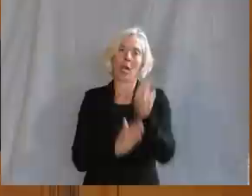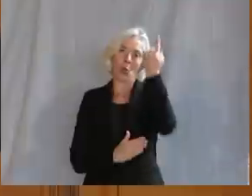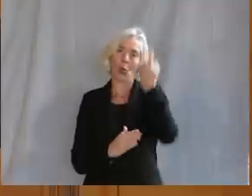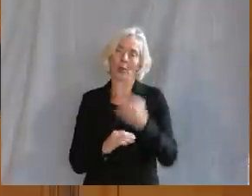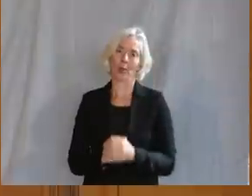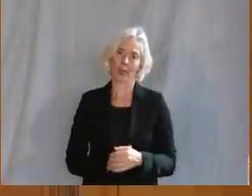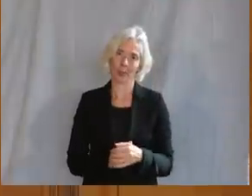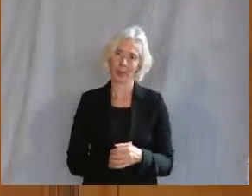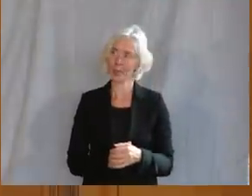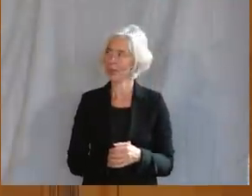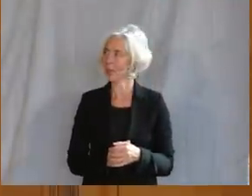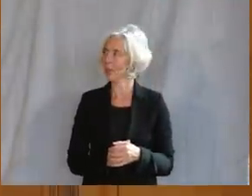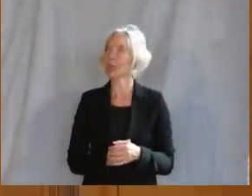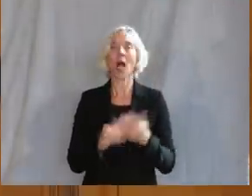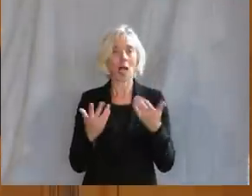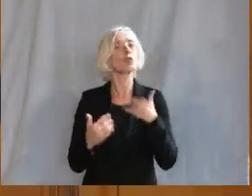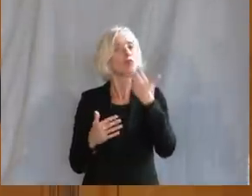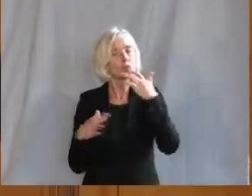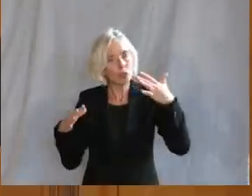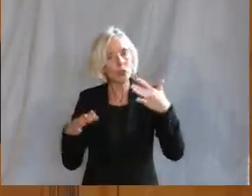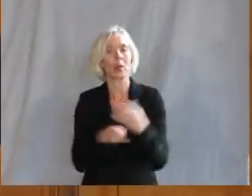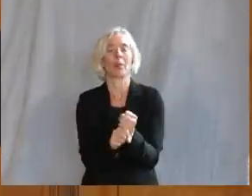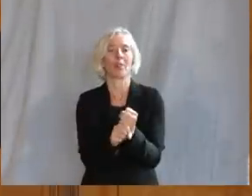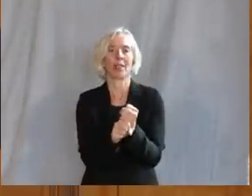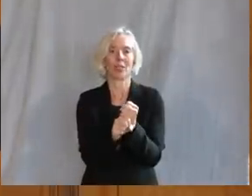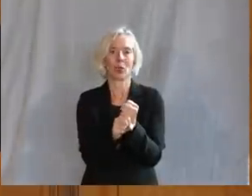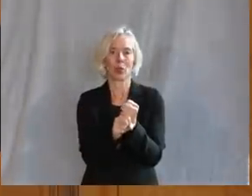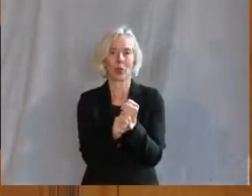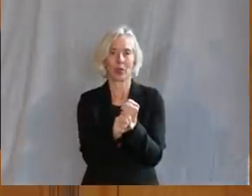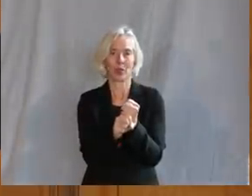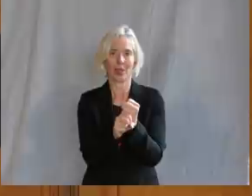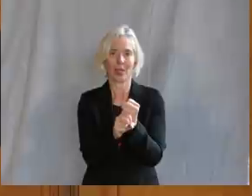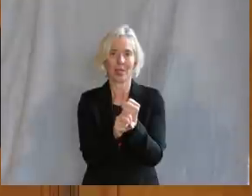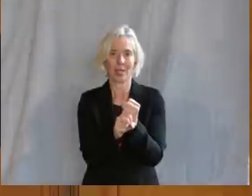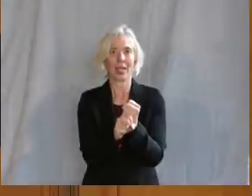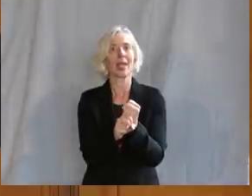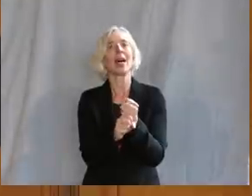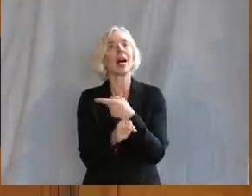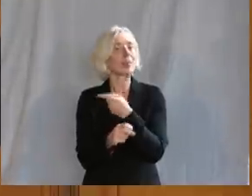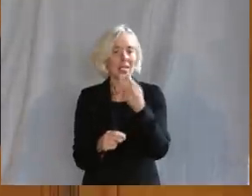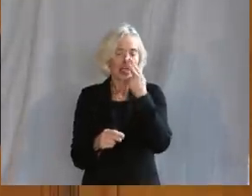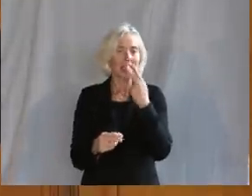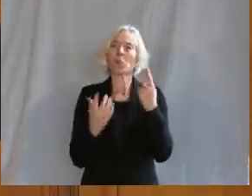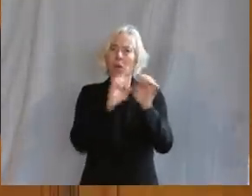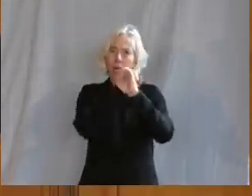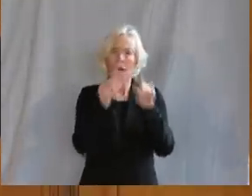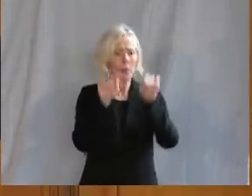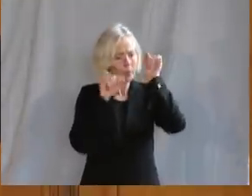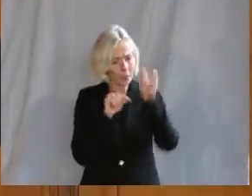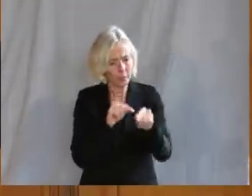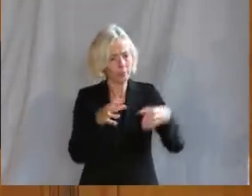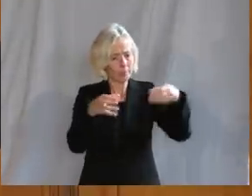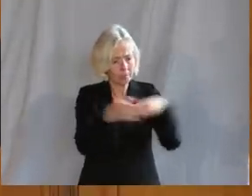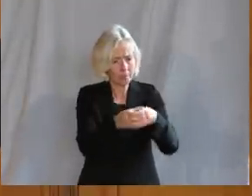haben. Also zusammenfassend nochmal müssen wir eben feststellen, es gibt jetzt keine wesentlichen Hotspots in Augsburg